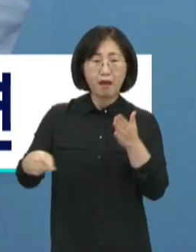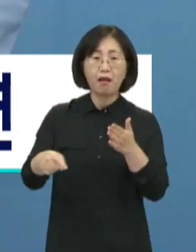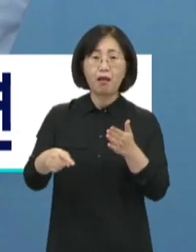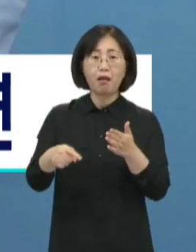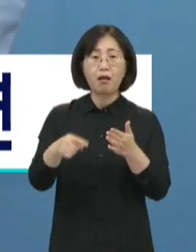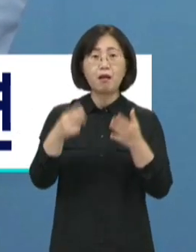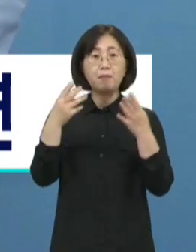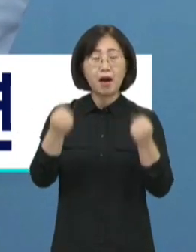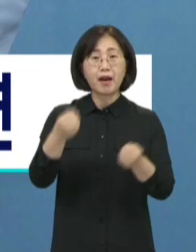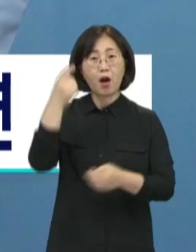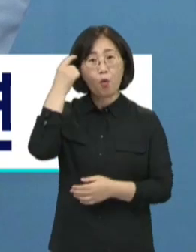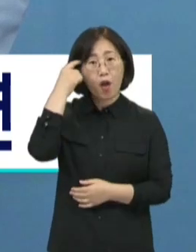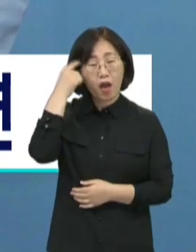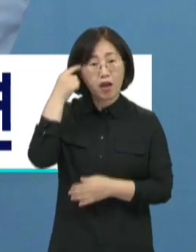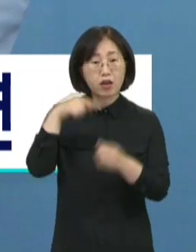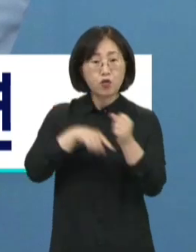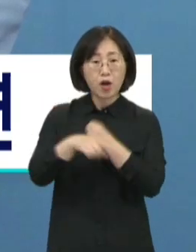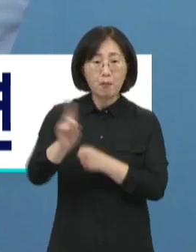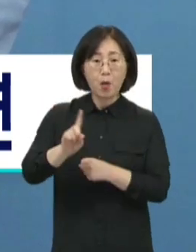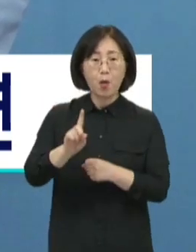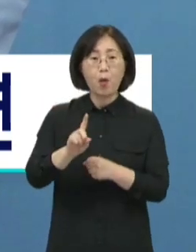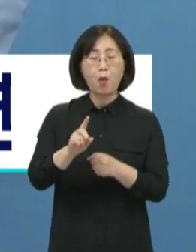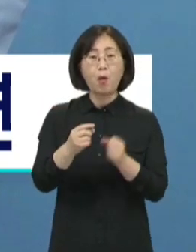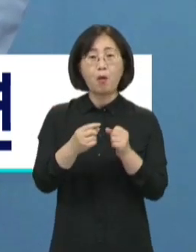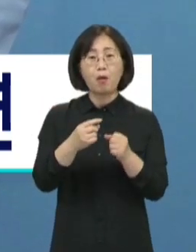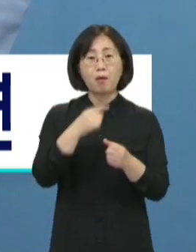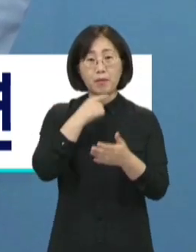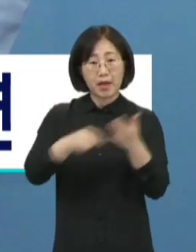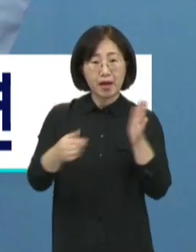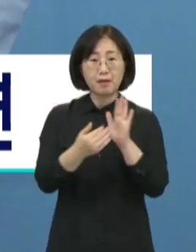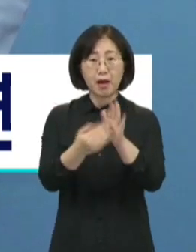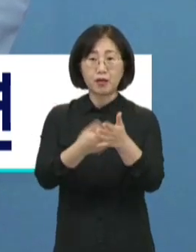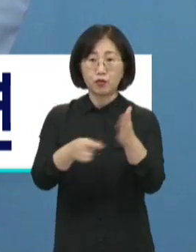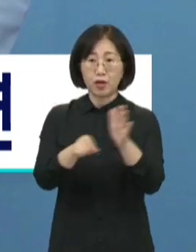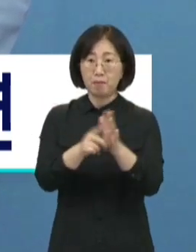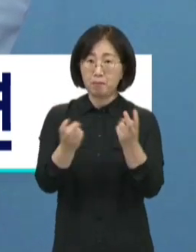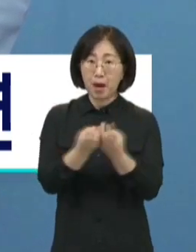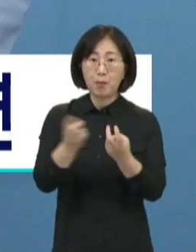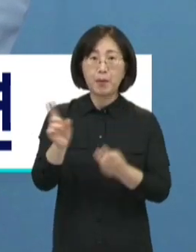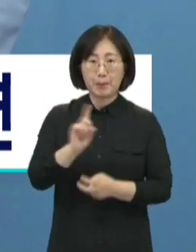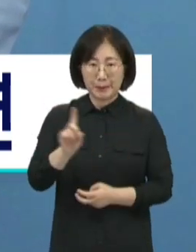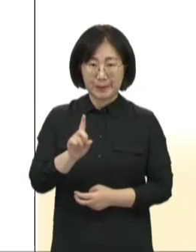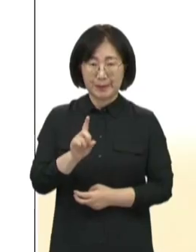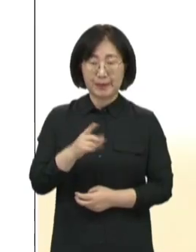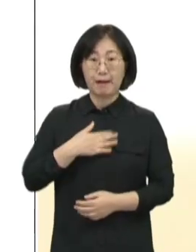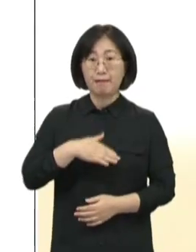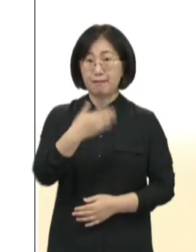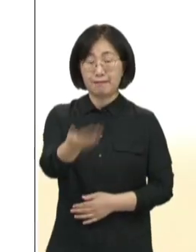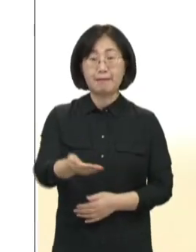건지 또 피해를 막으려면 어떻게 해야 하는지 조형준 기자가 취재했습니다.